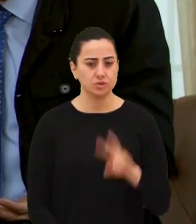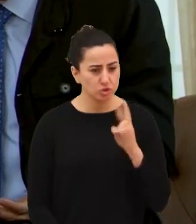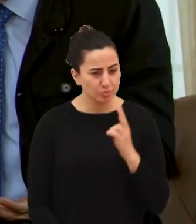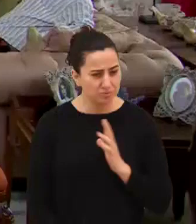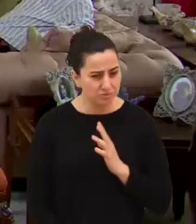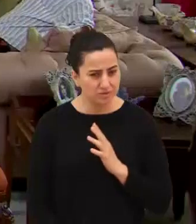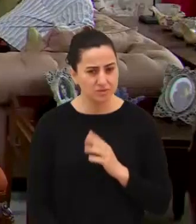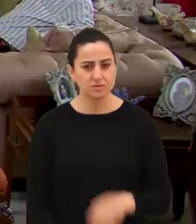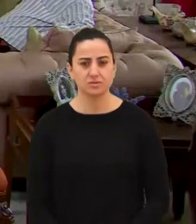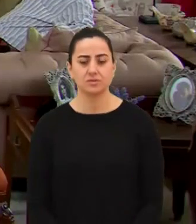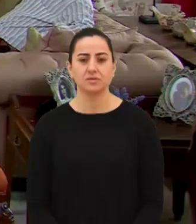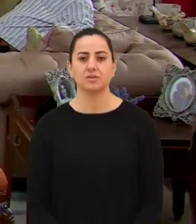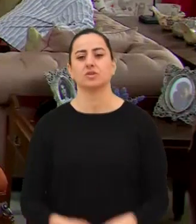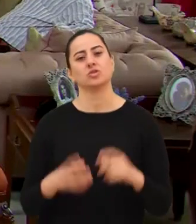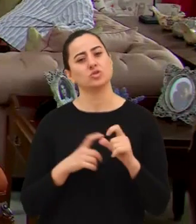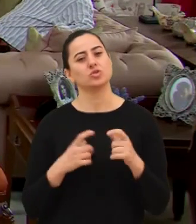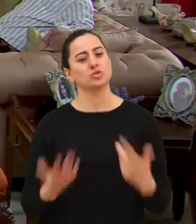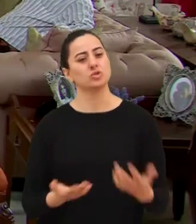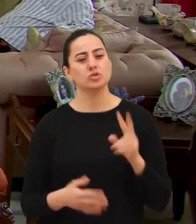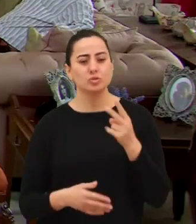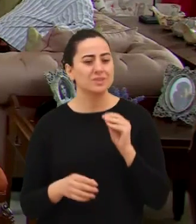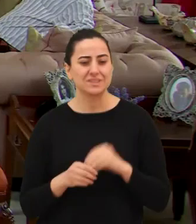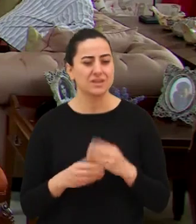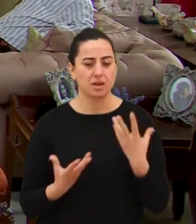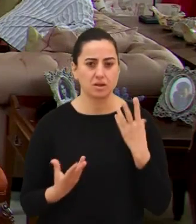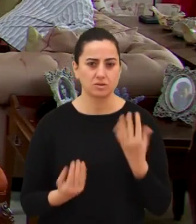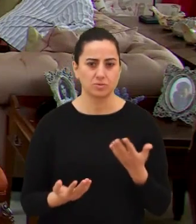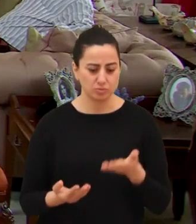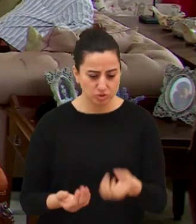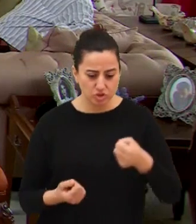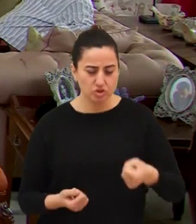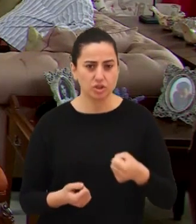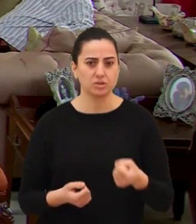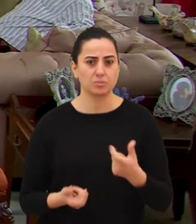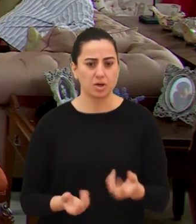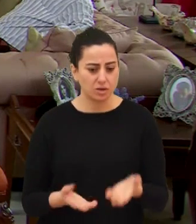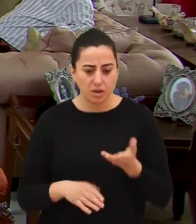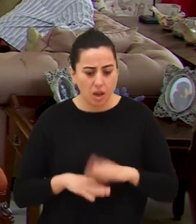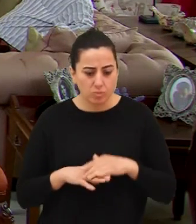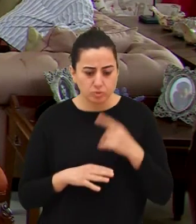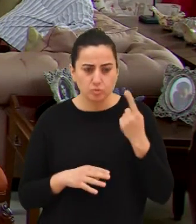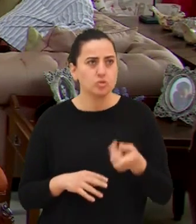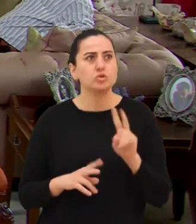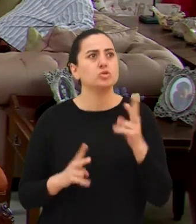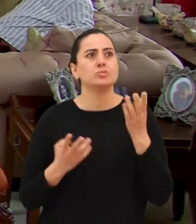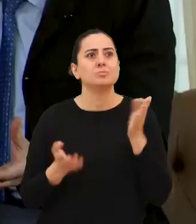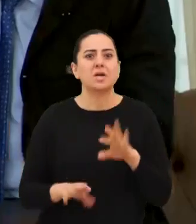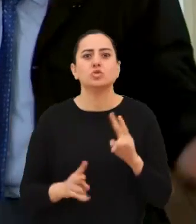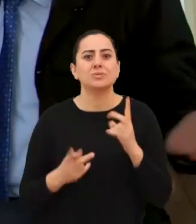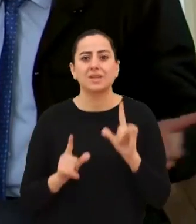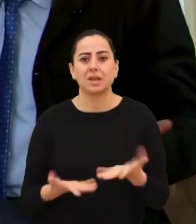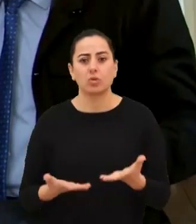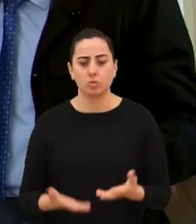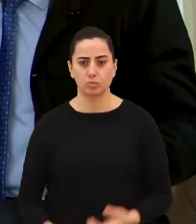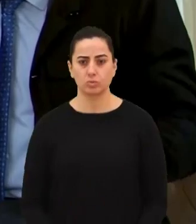Sürpriz mi? Ya Şükrü Efendi ne sürprizi ya? Burada bir çanta dolusu para var. Bundan büyük sürpriz mi olur?